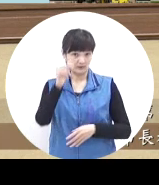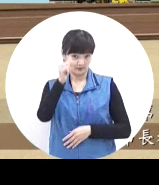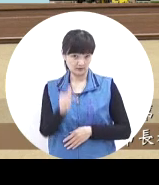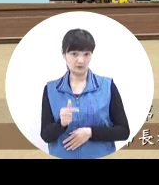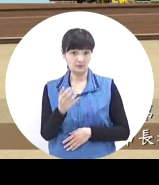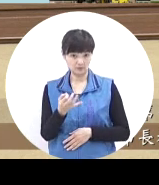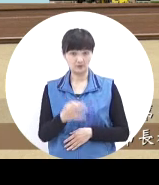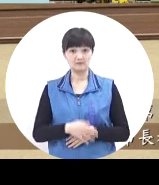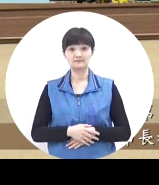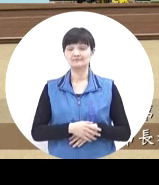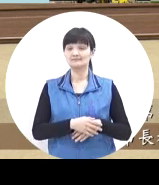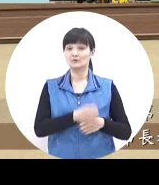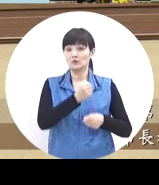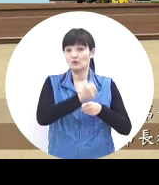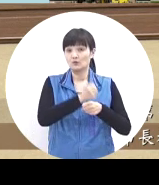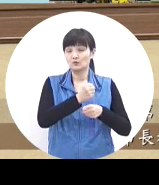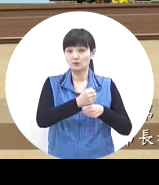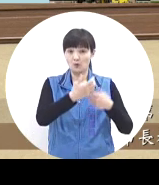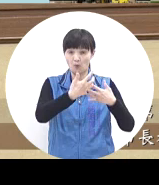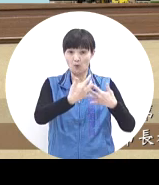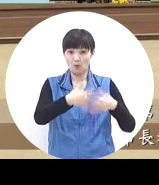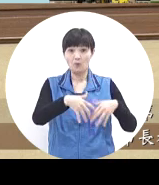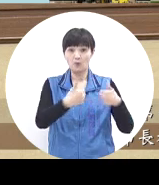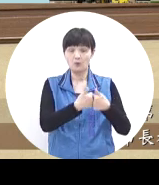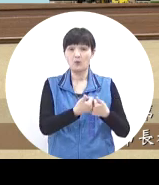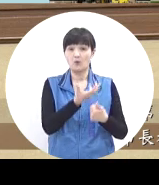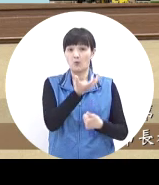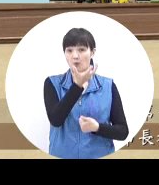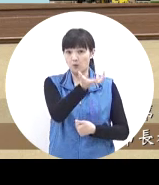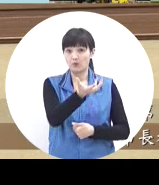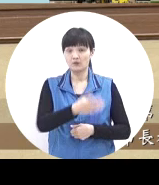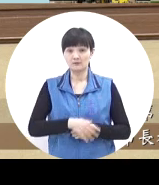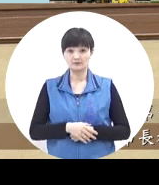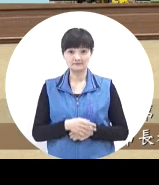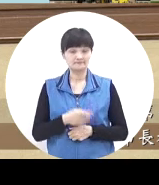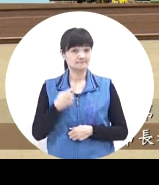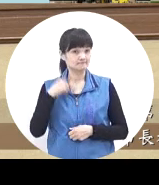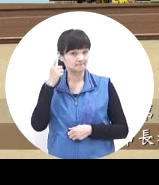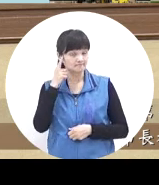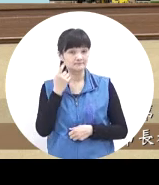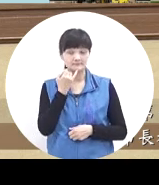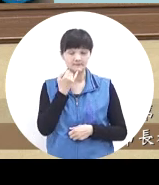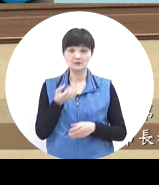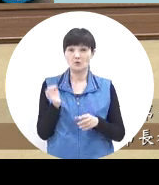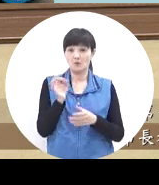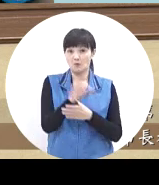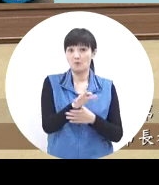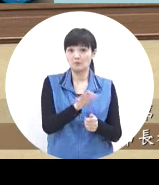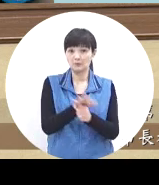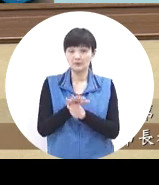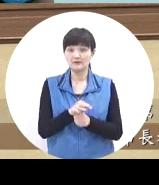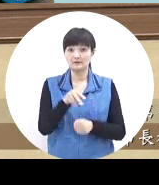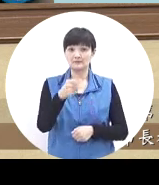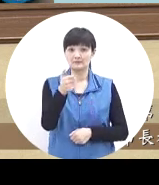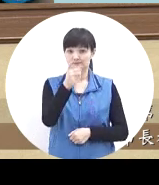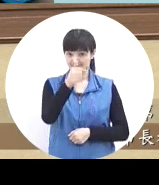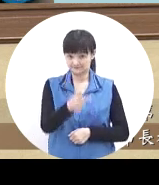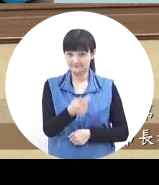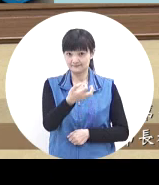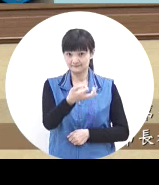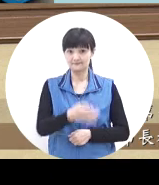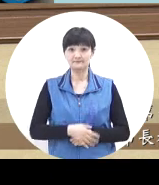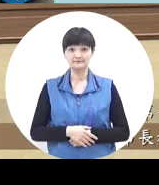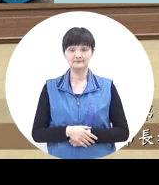6500个工作机会，自偿性经费也可以汇入250亿元。所以在整个智慧的交通